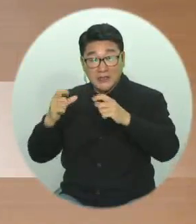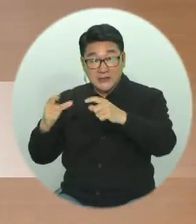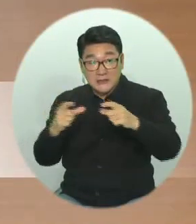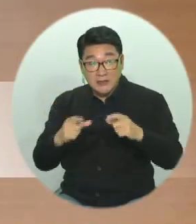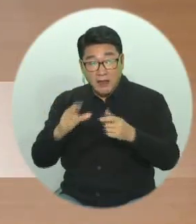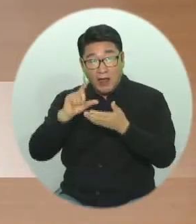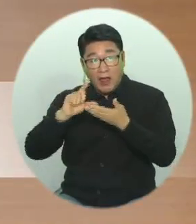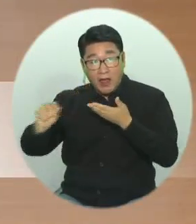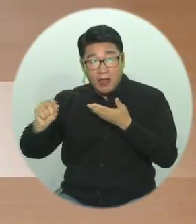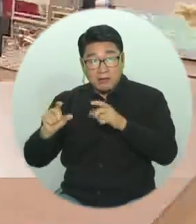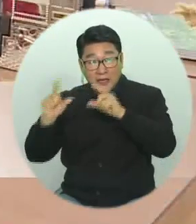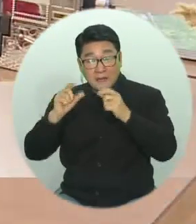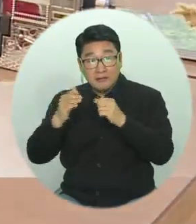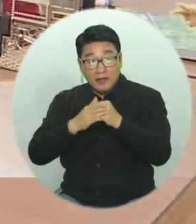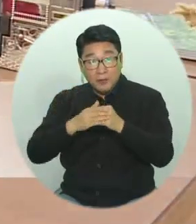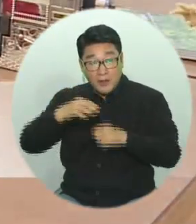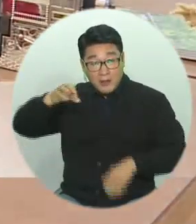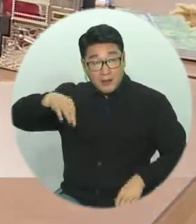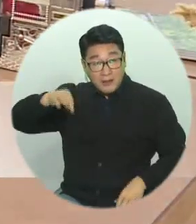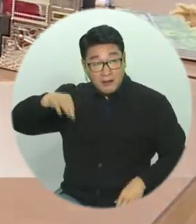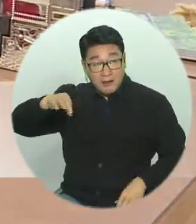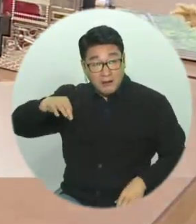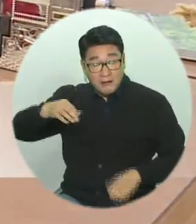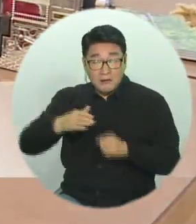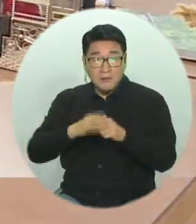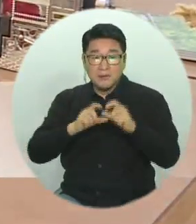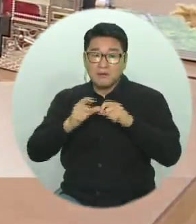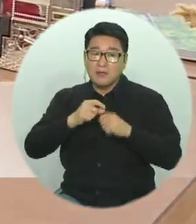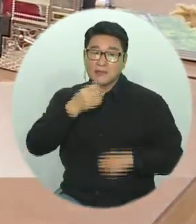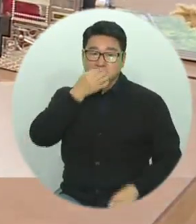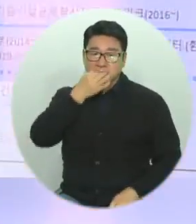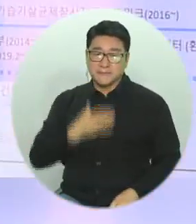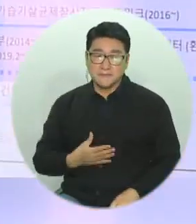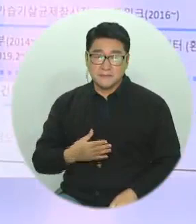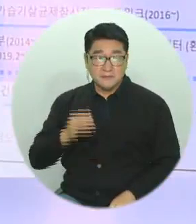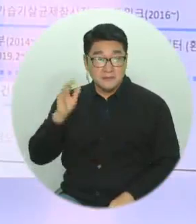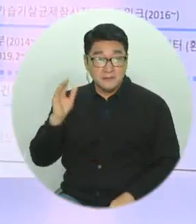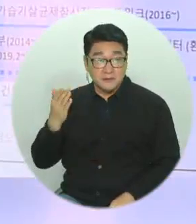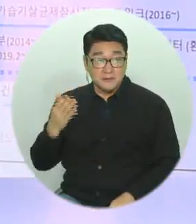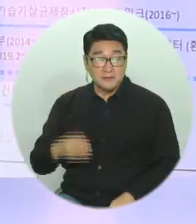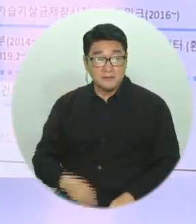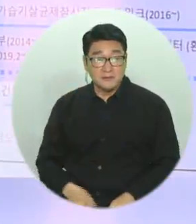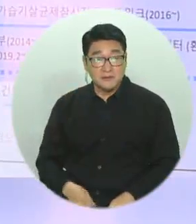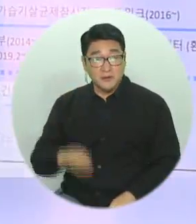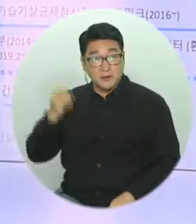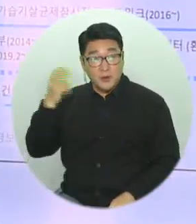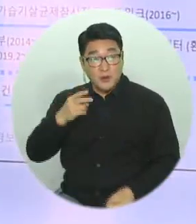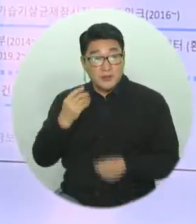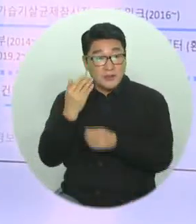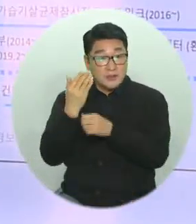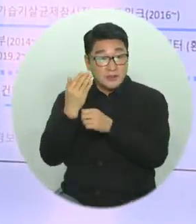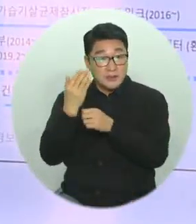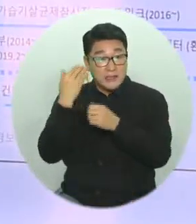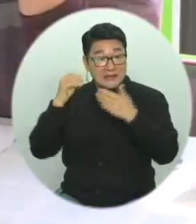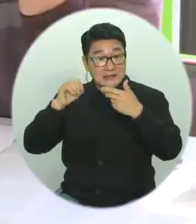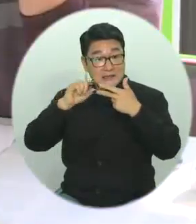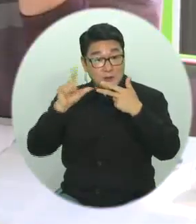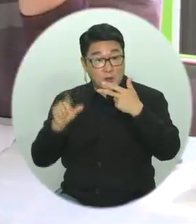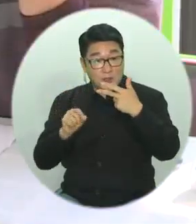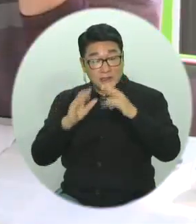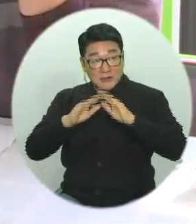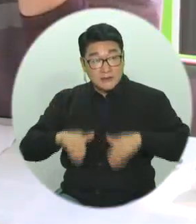산다는 이유로 주목받지 못해 더 힘들어하고 있다고 설명했습니다 한편 지난 7월 기준